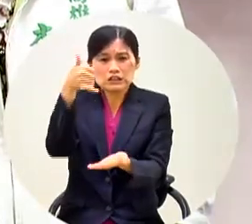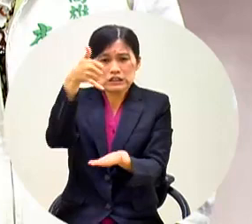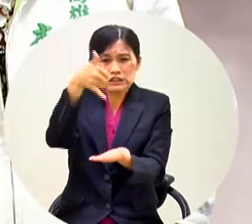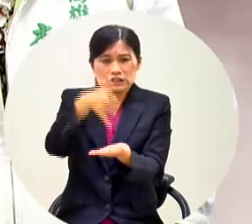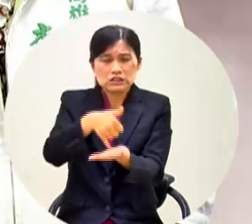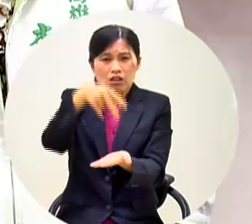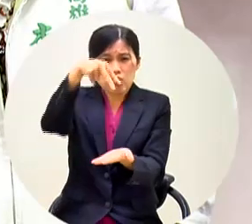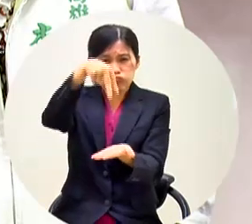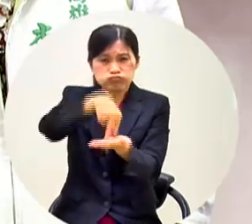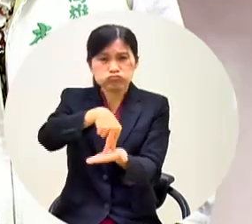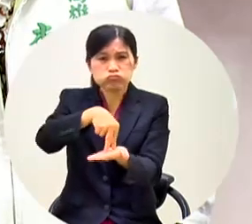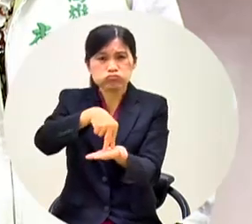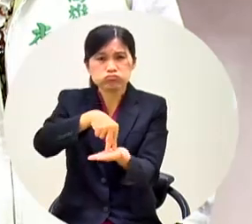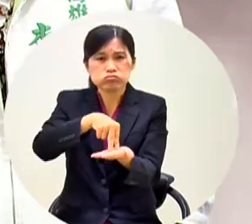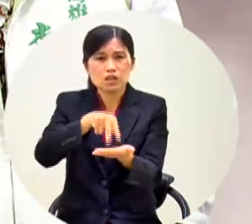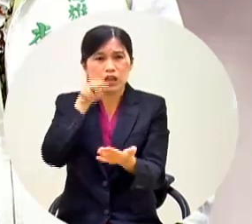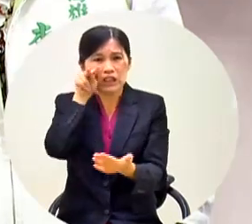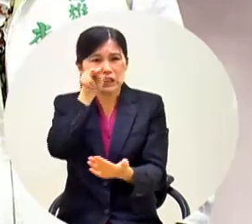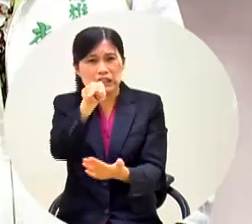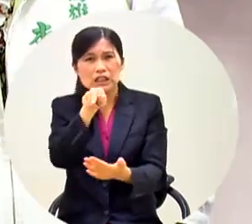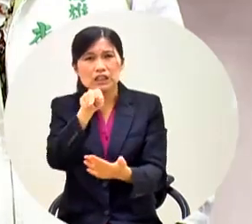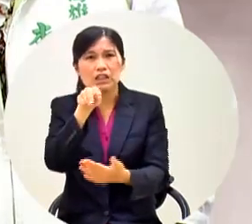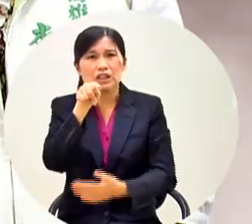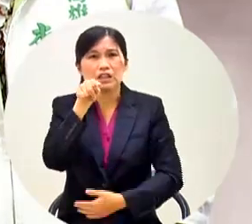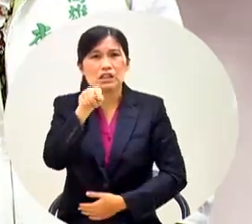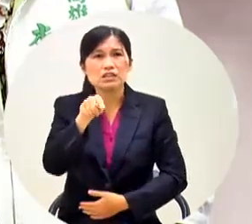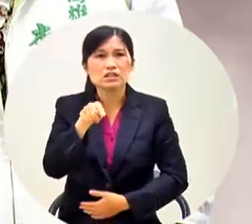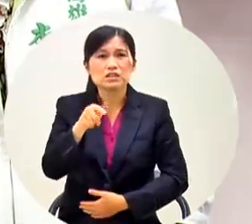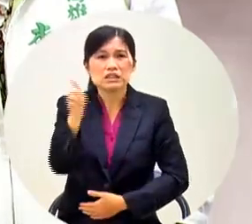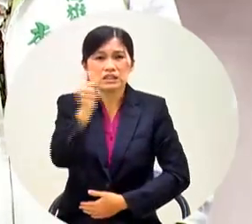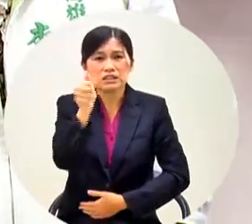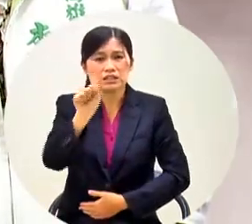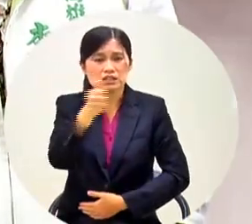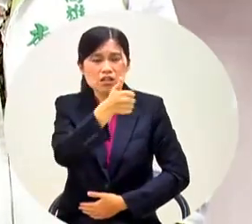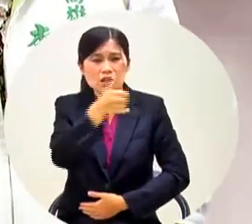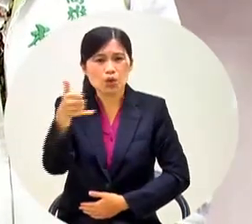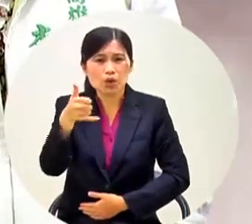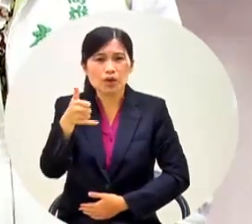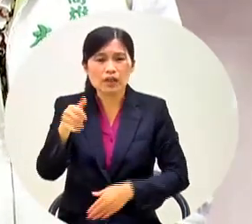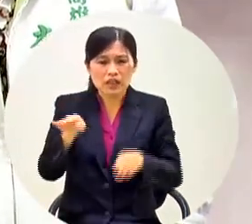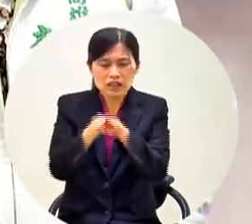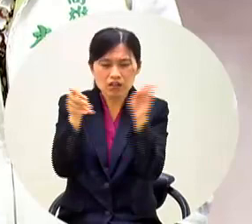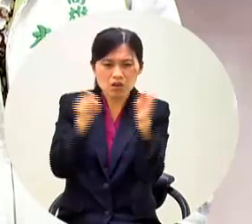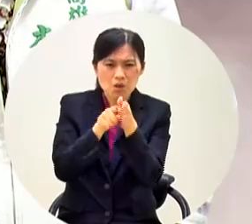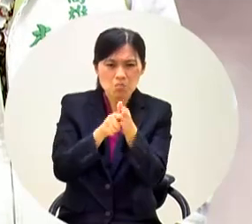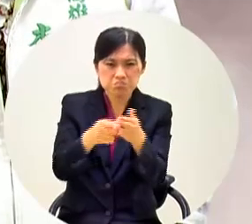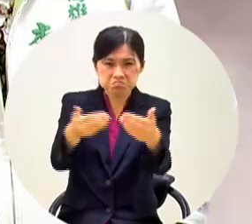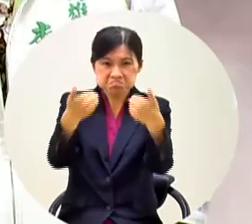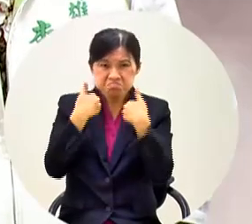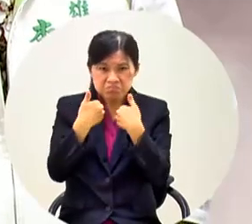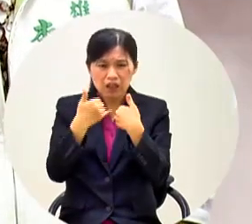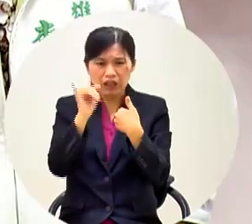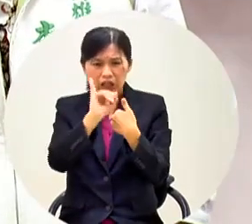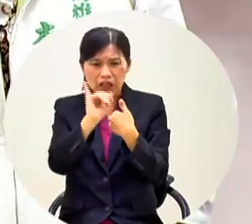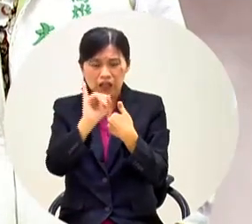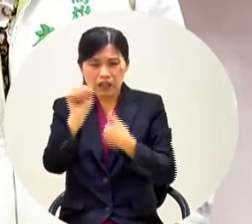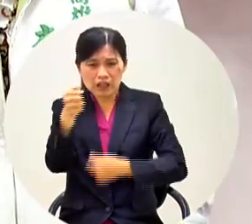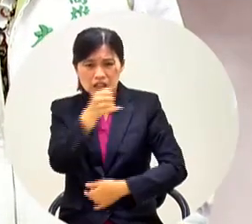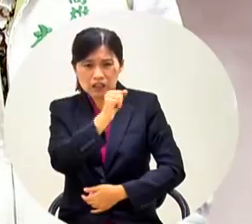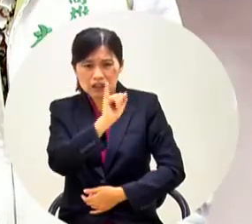些男性议员一开始就是瞄准我们女性议员开始动手动脚，尤其